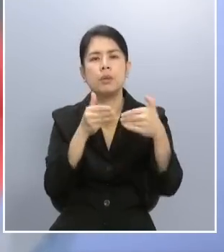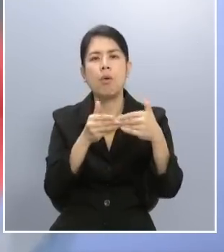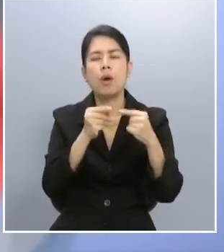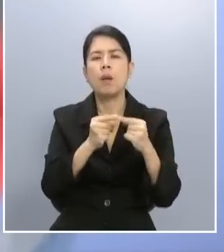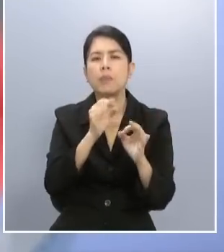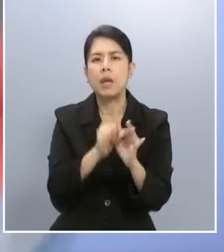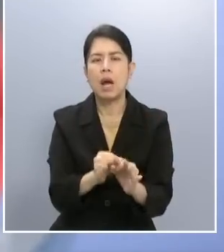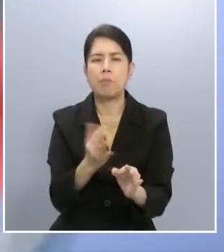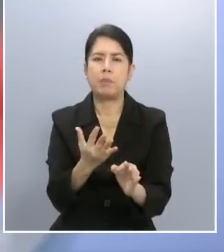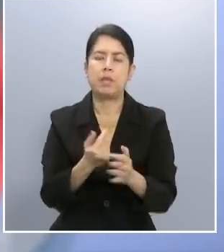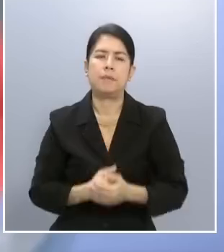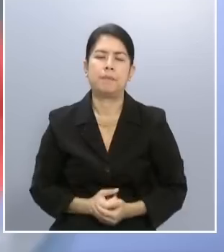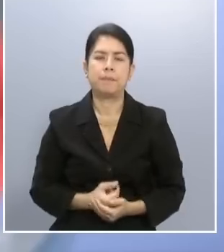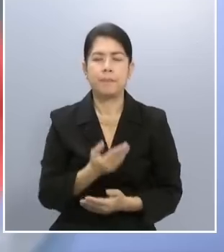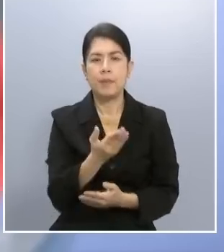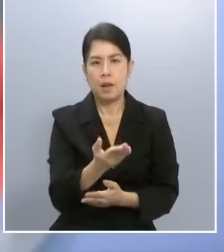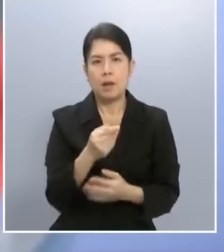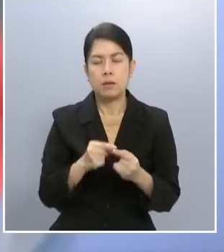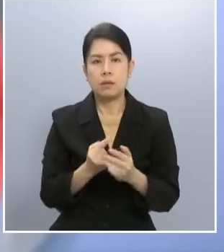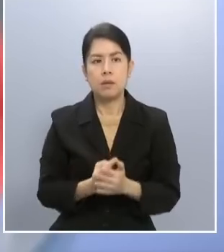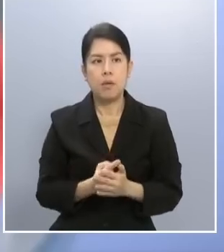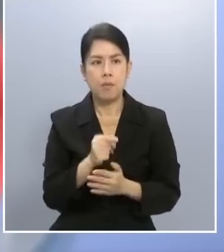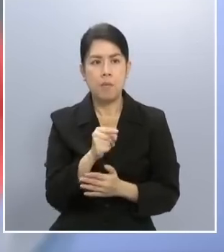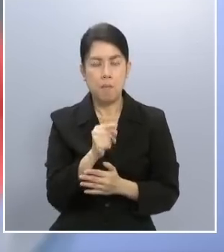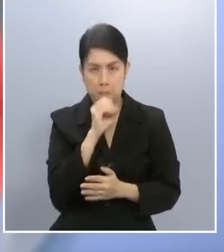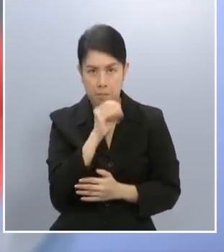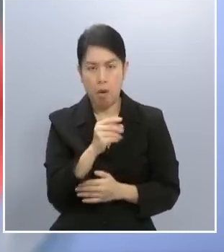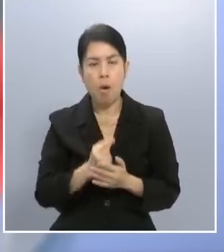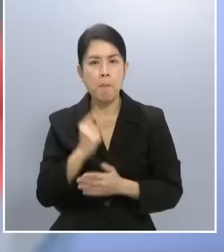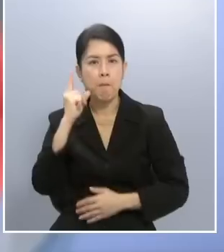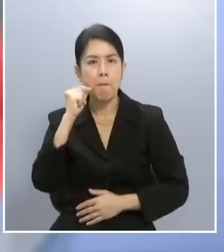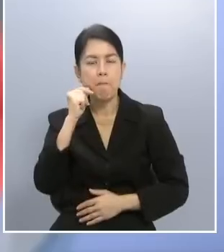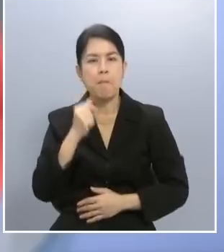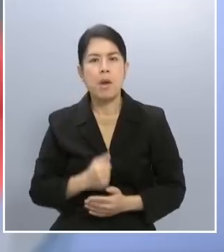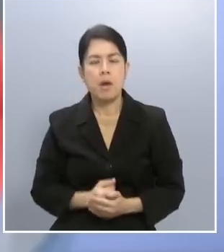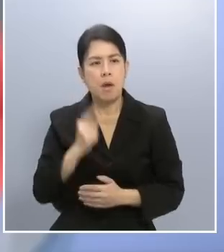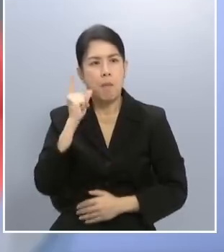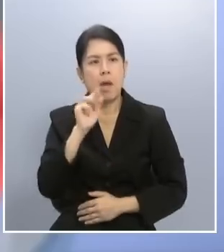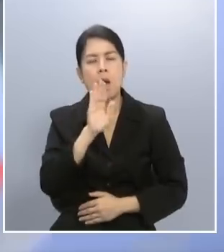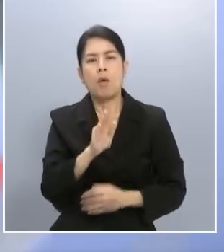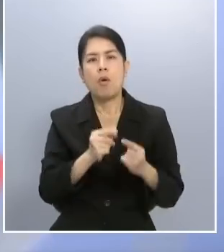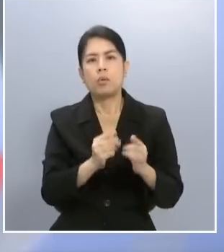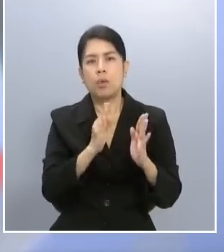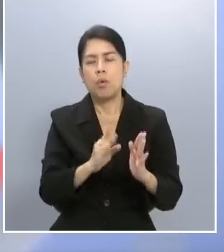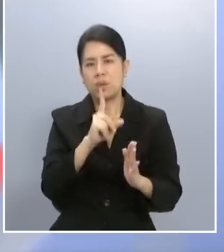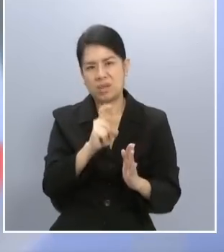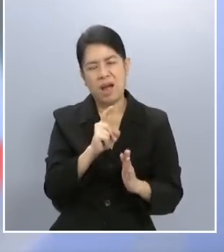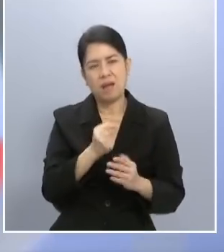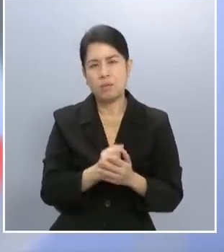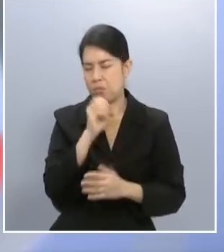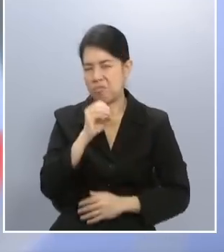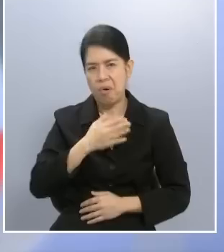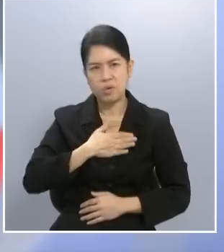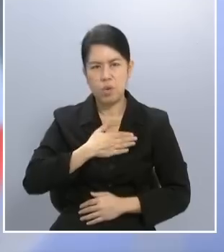แต่เมื่อวานทางฝั่งของแม่คุณกุ้งเขาโกรธมากนะไม่ให้อภัยค่ะอยากจะให้โรงเรียนชาติได้รับโทษหนักนะ